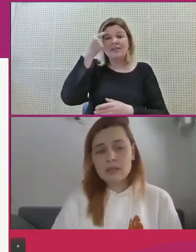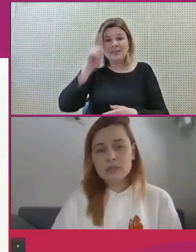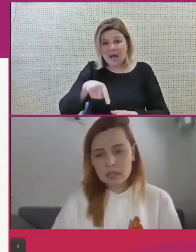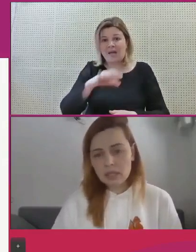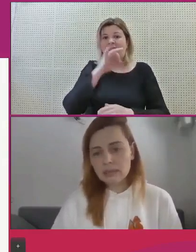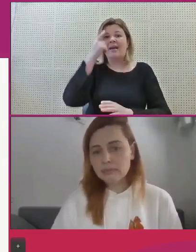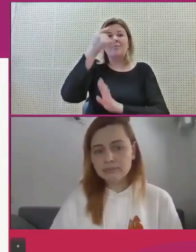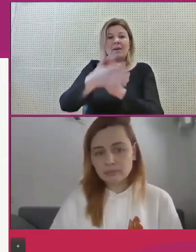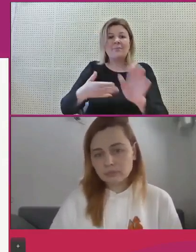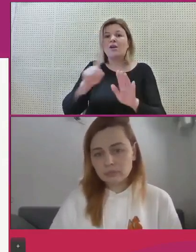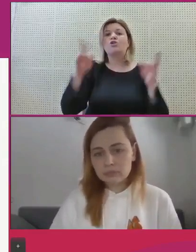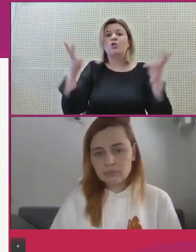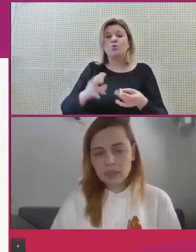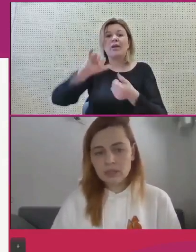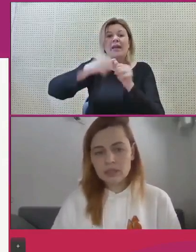бы гораздо быстрее